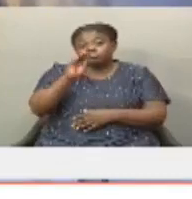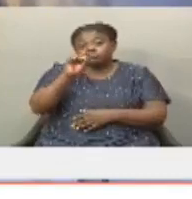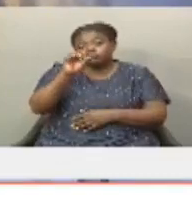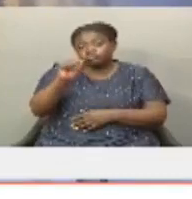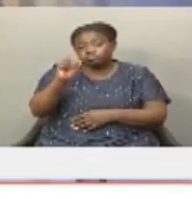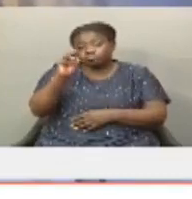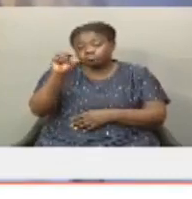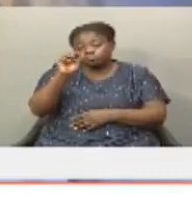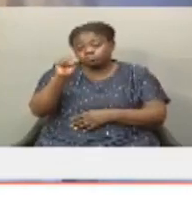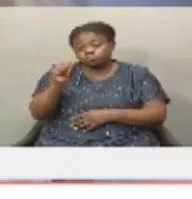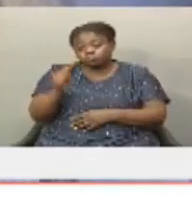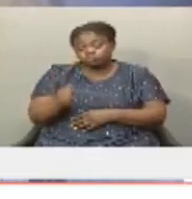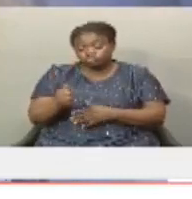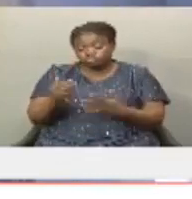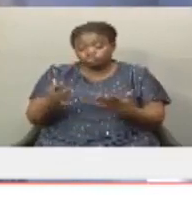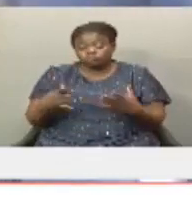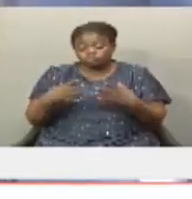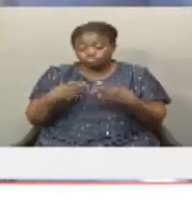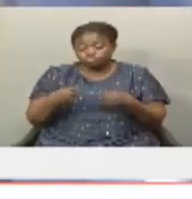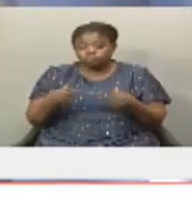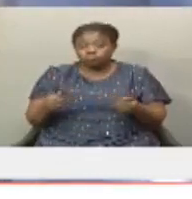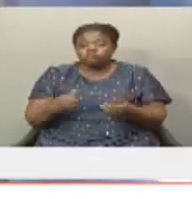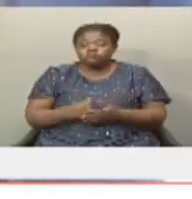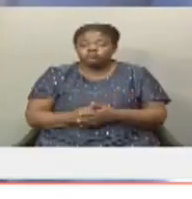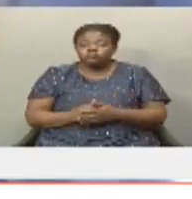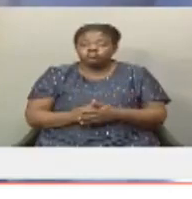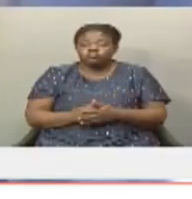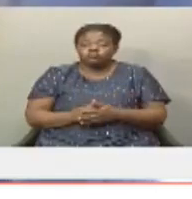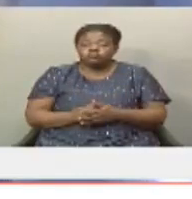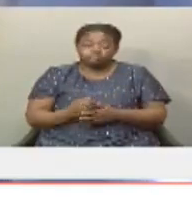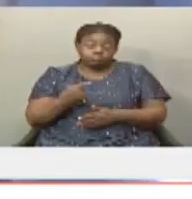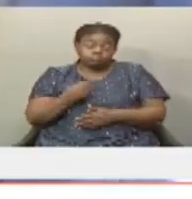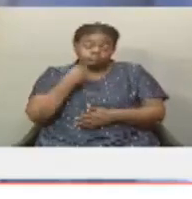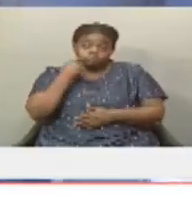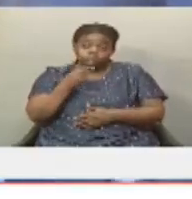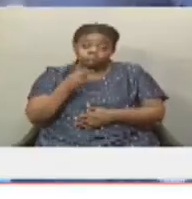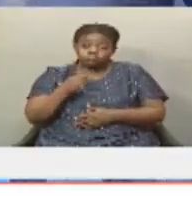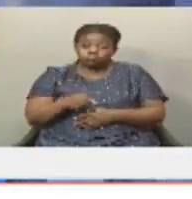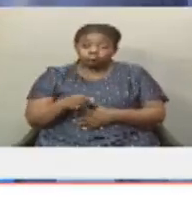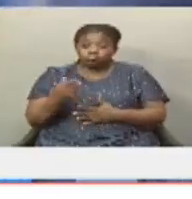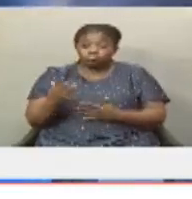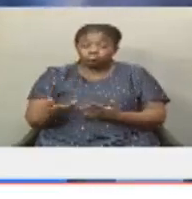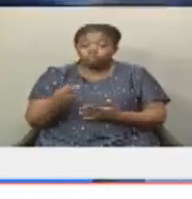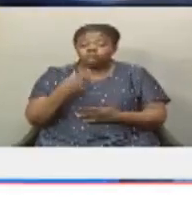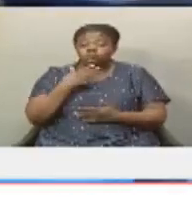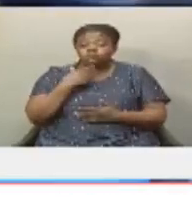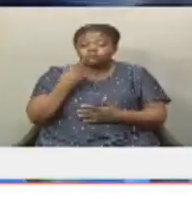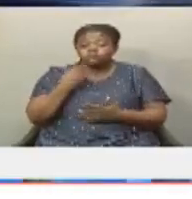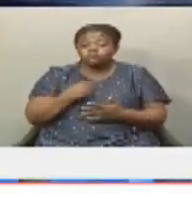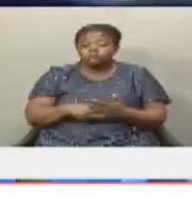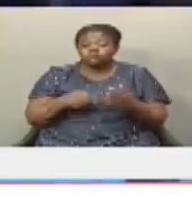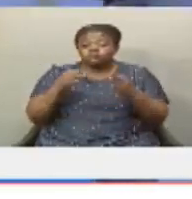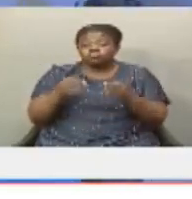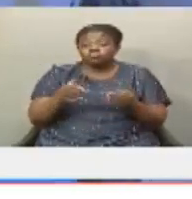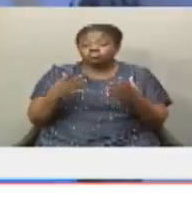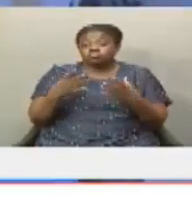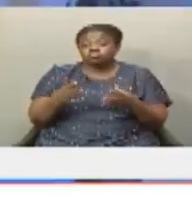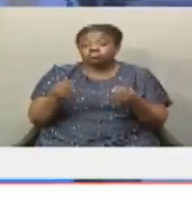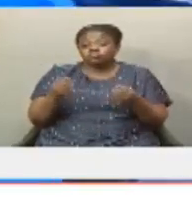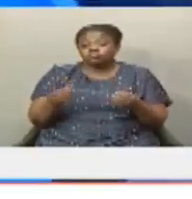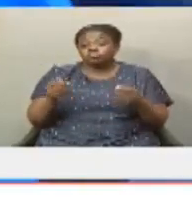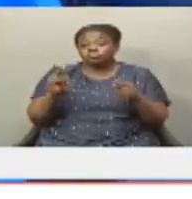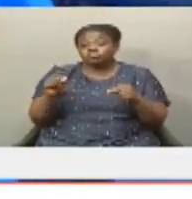dryer. Gisalesale obupisi. Ate gwe oba ogamba nti zebisibye njagala ebintu ebyanguya, obudde